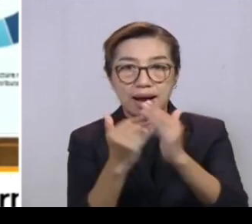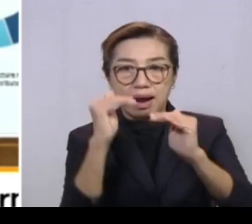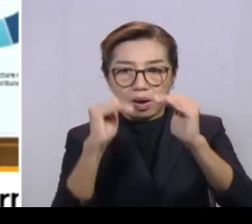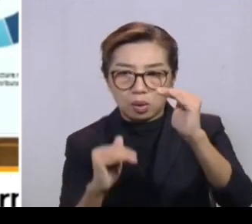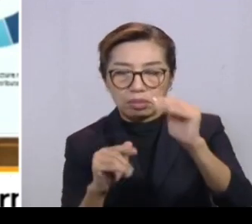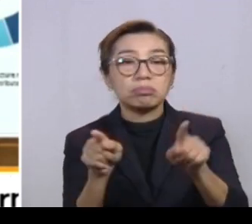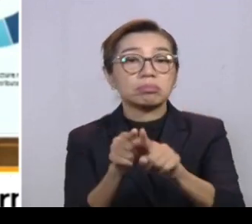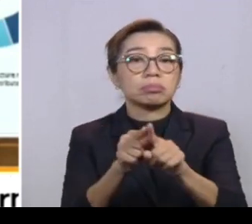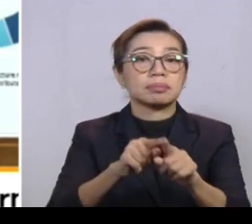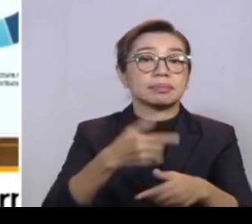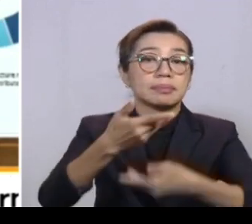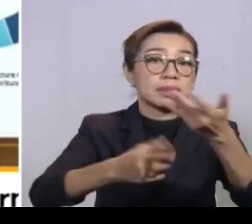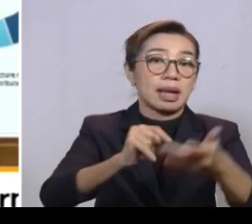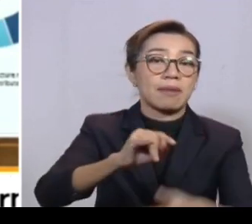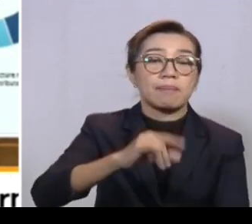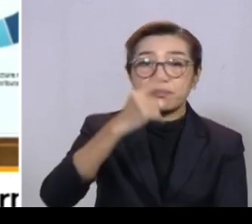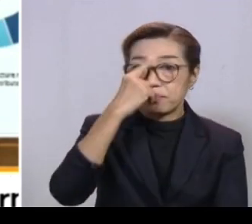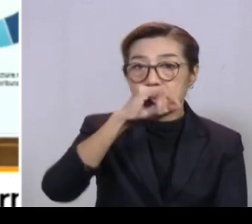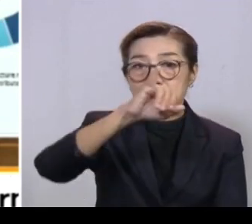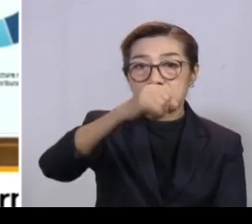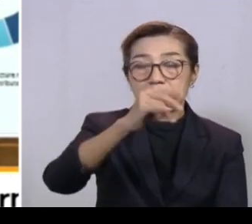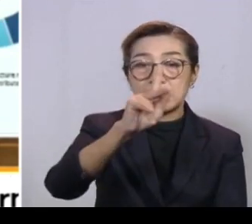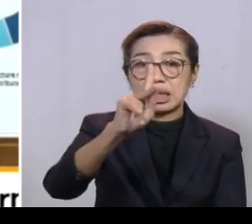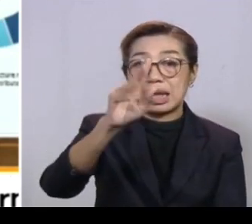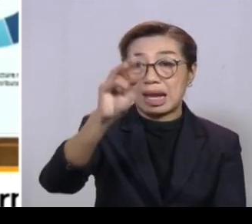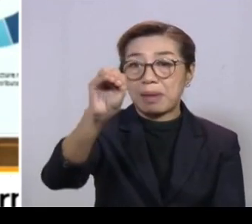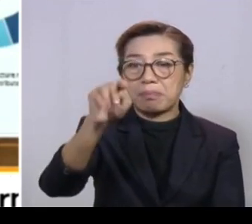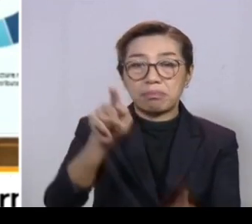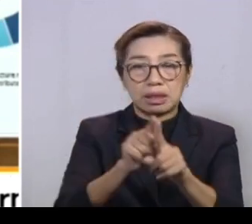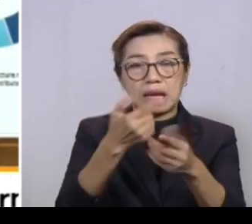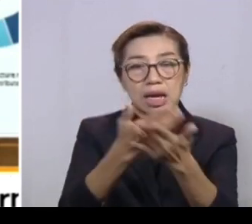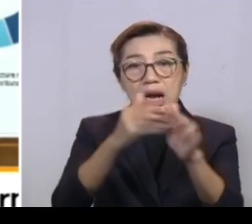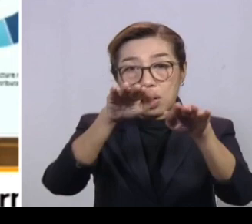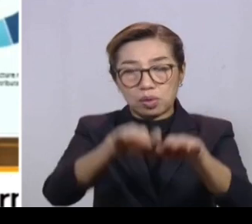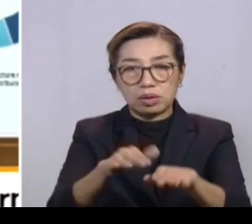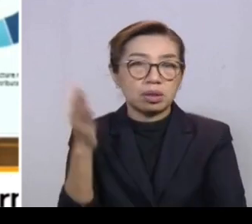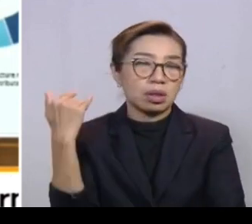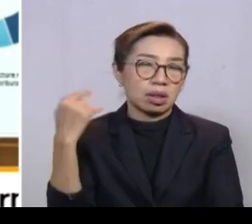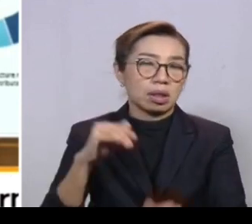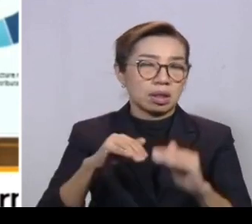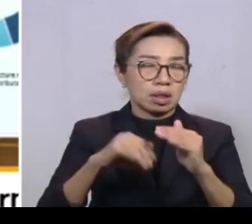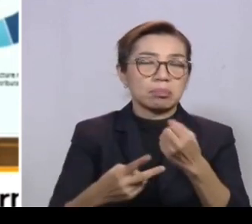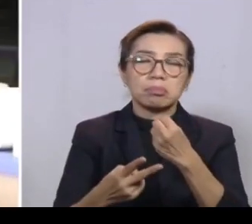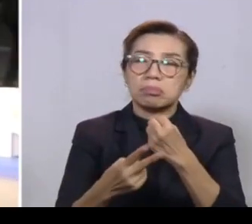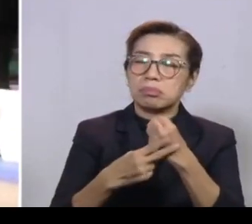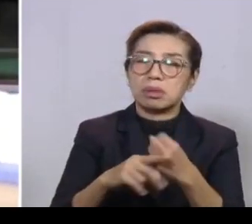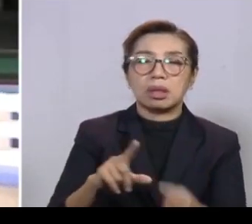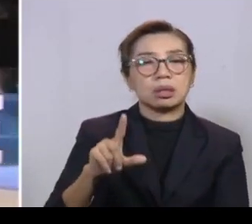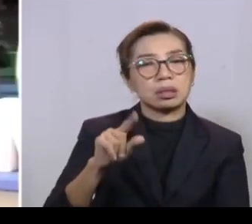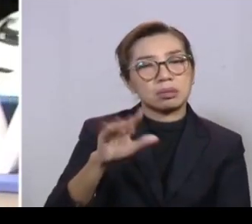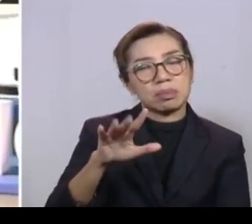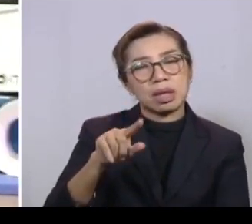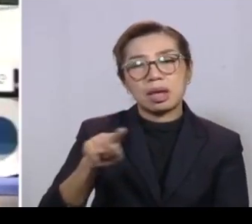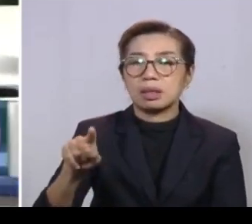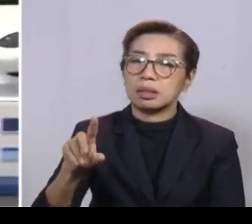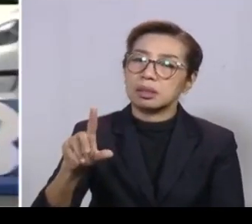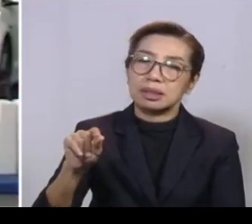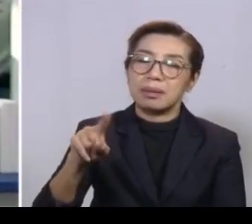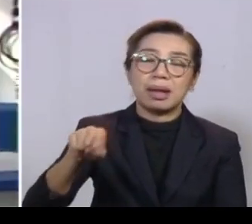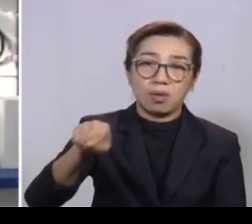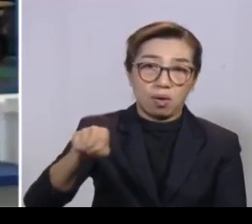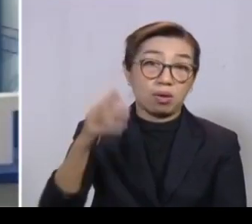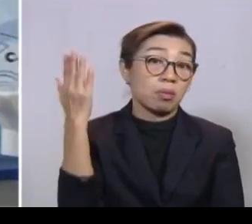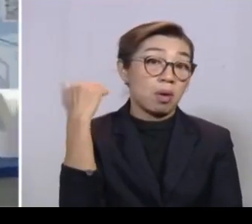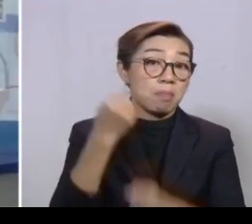jkmนะครับก็คาดว่าจะปรับตัวลงประมาณ 47%มาอยู่ที่ 15ถึง 21เหรียญสหรัฐต่อล้าน buนะฮะจาก